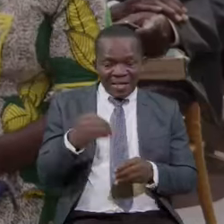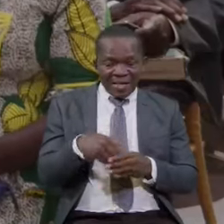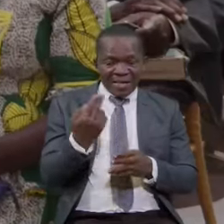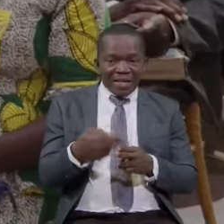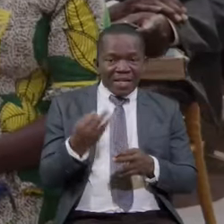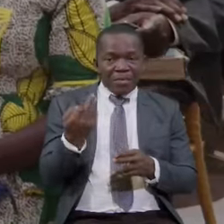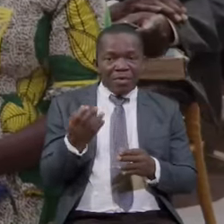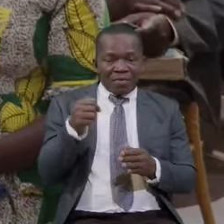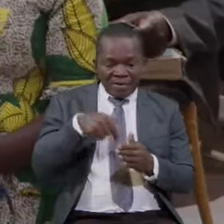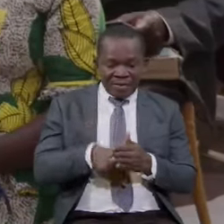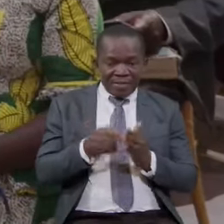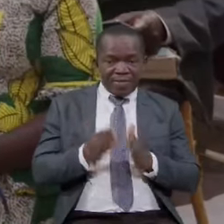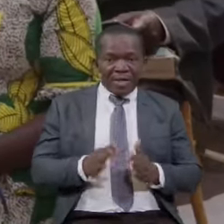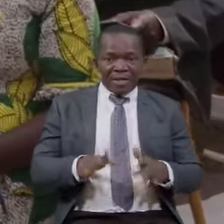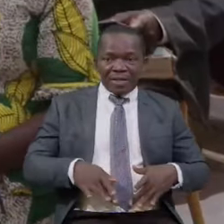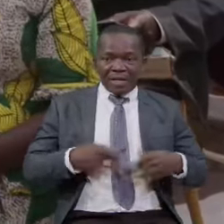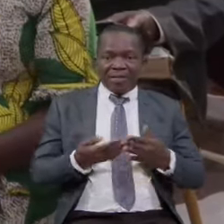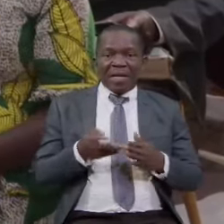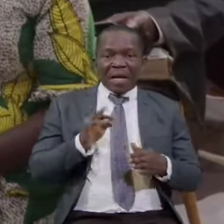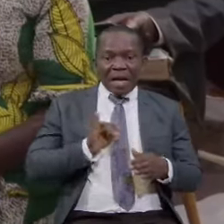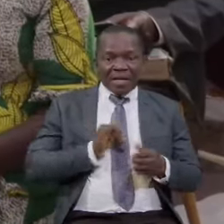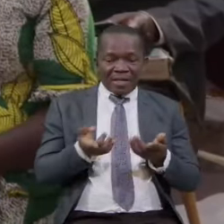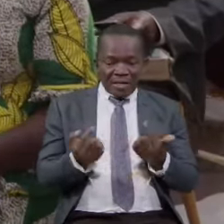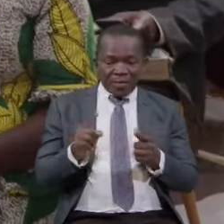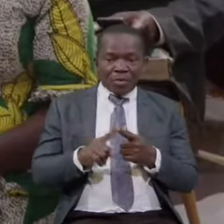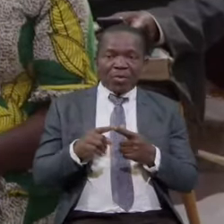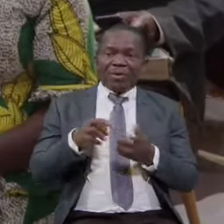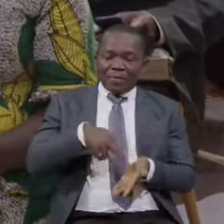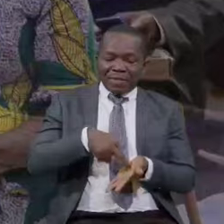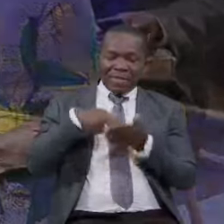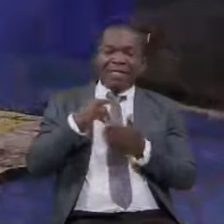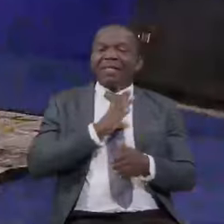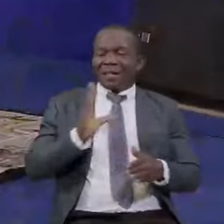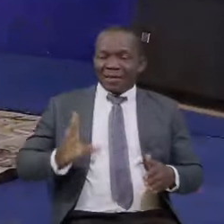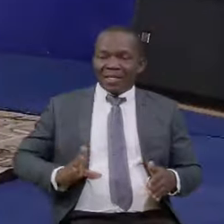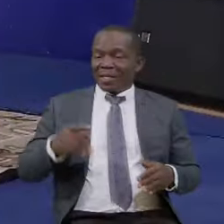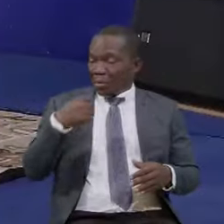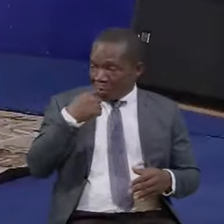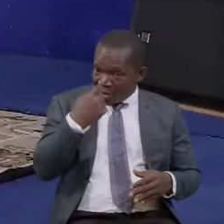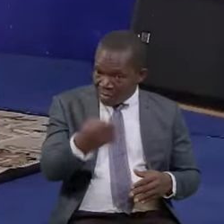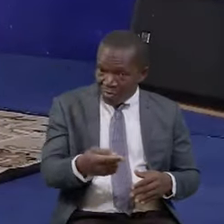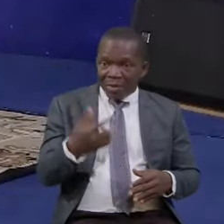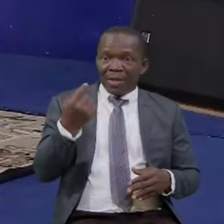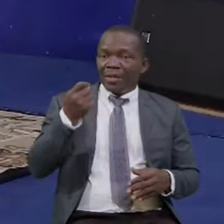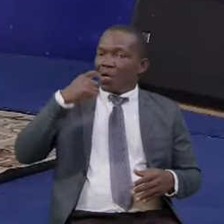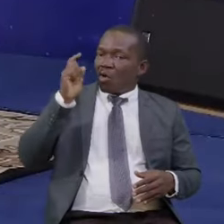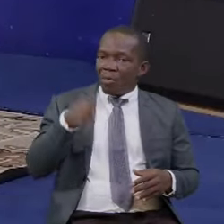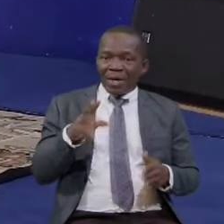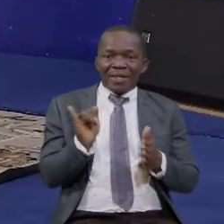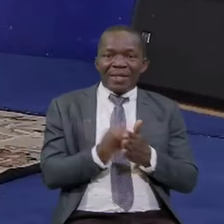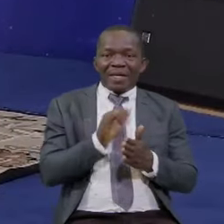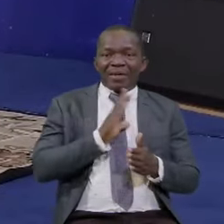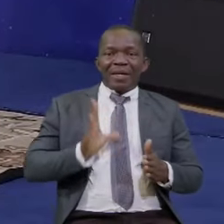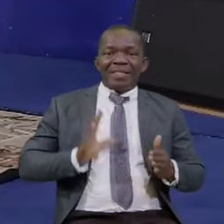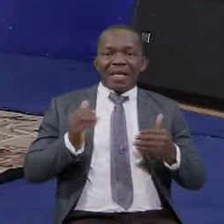Christ et je suis venu pour vous dire que le mandat qui nous a donné est là le mandat explicite